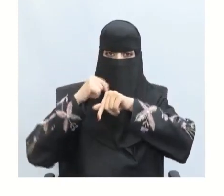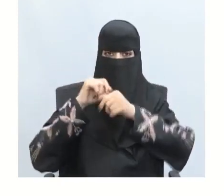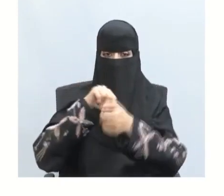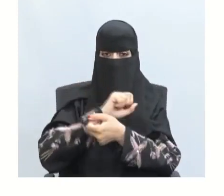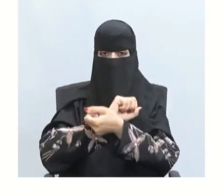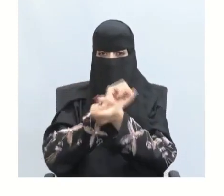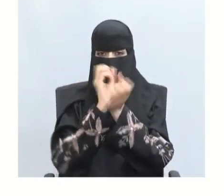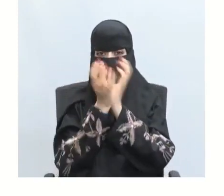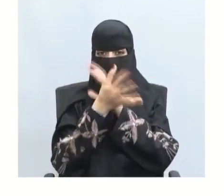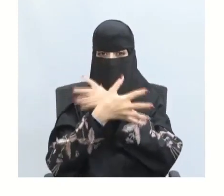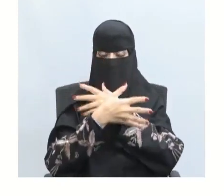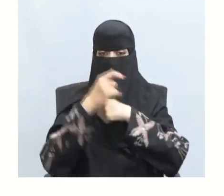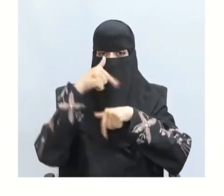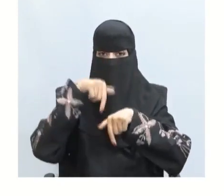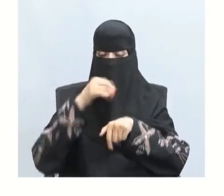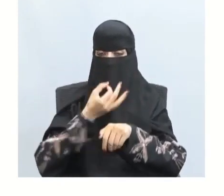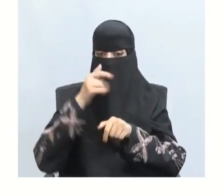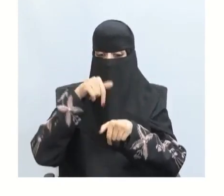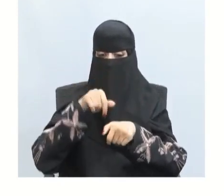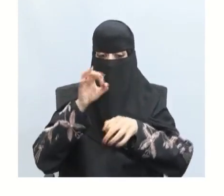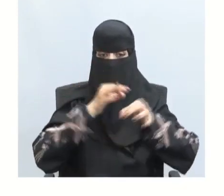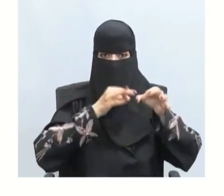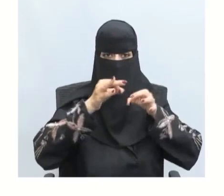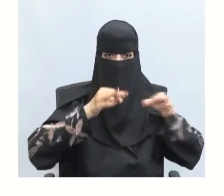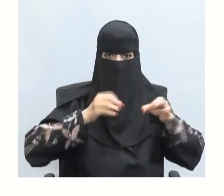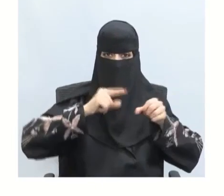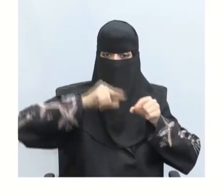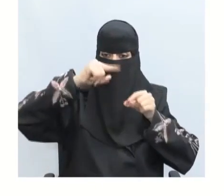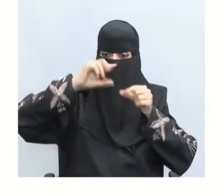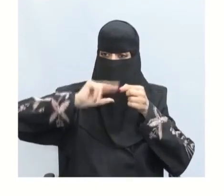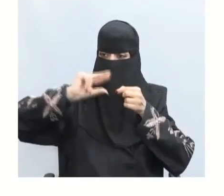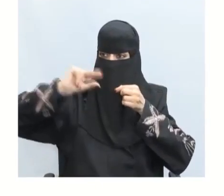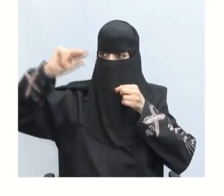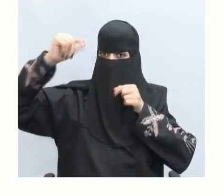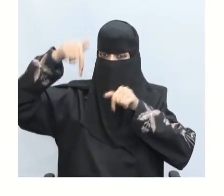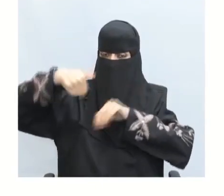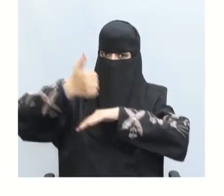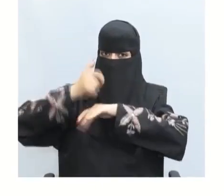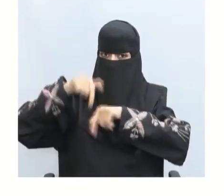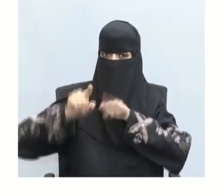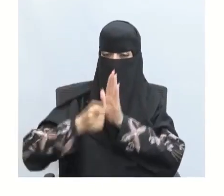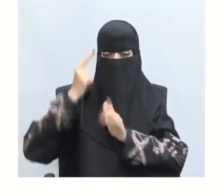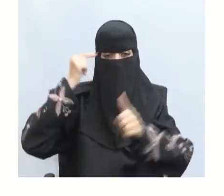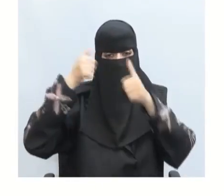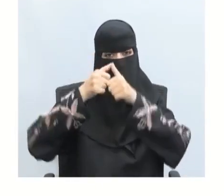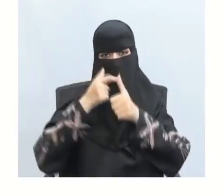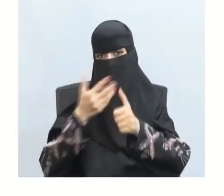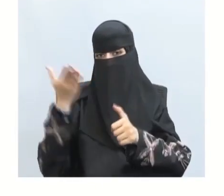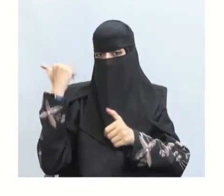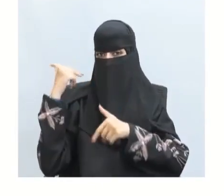سوف نتكلم عن مخطط التتابع الرئيسي ولكن في البدايه دعونا نستذكر